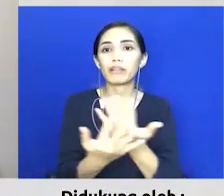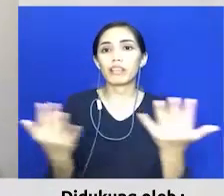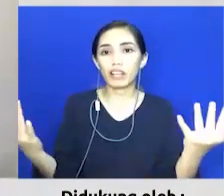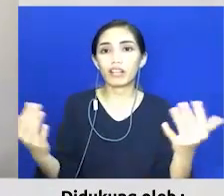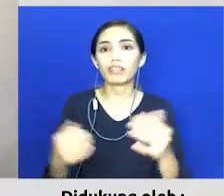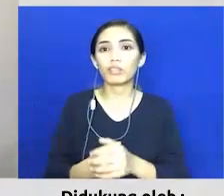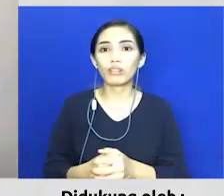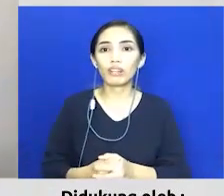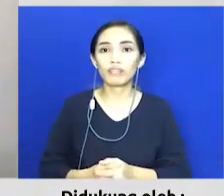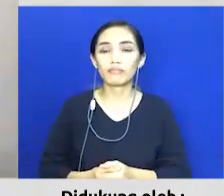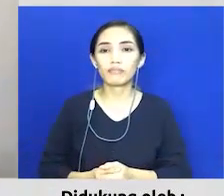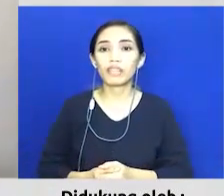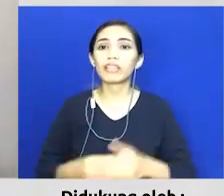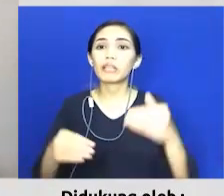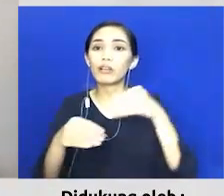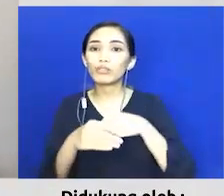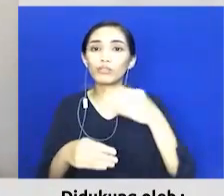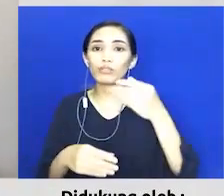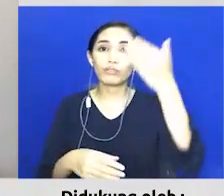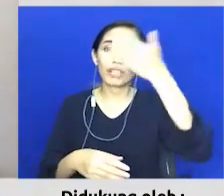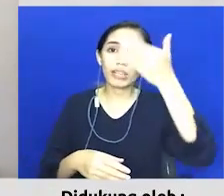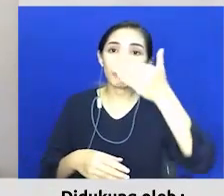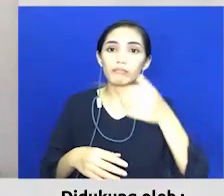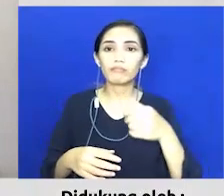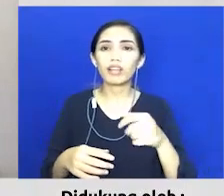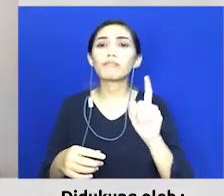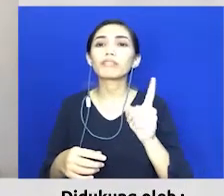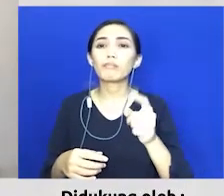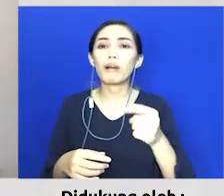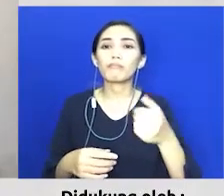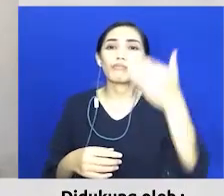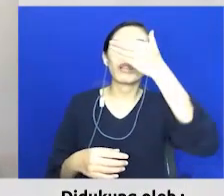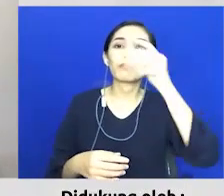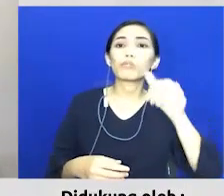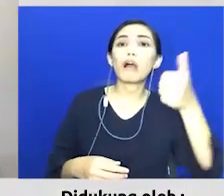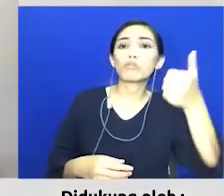Ya, termasuk film, apa yang namakan film bagus dan sebagainya ya, ya kan?